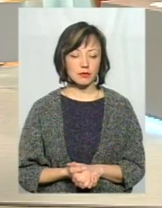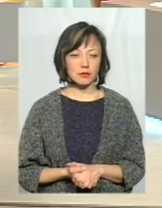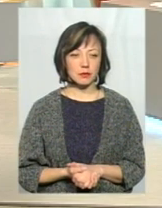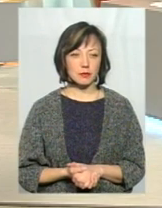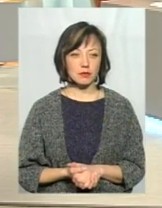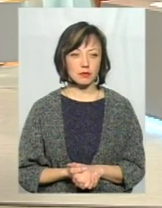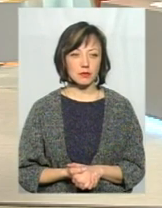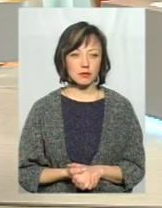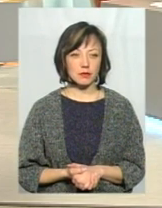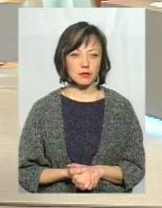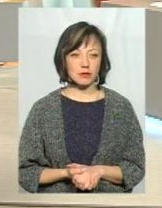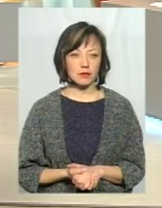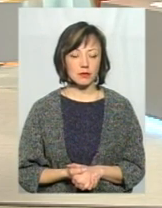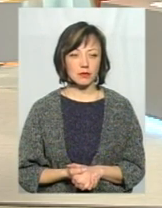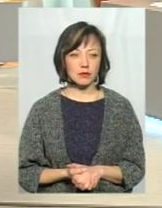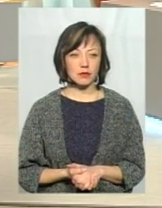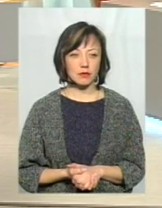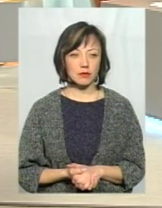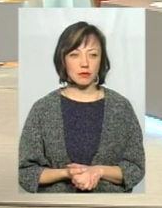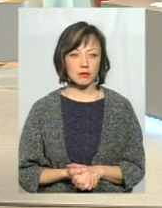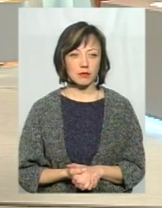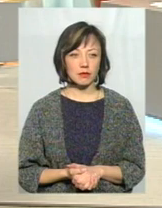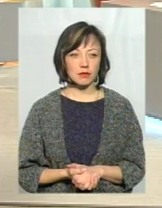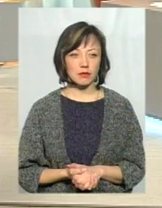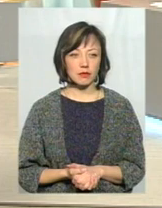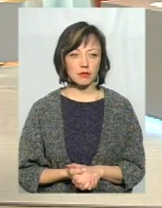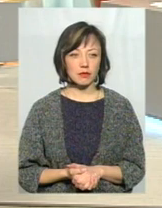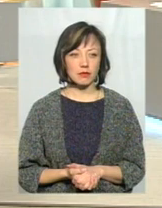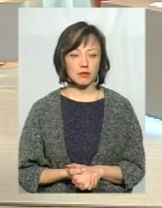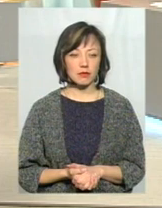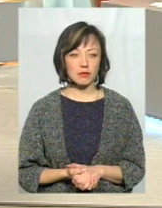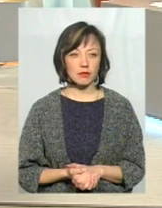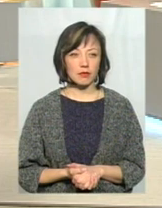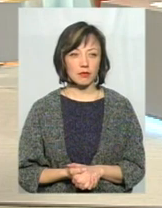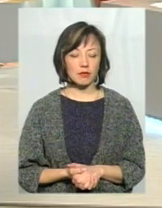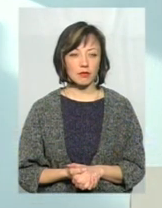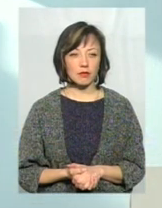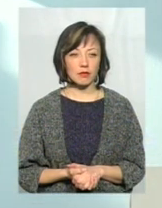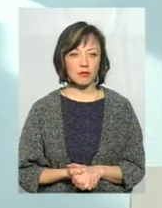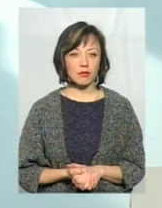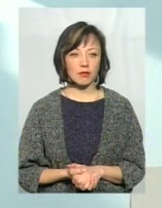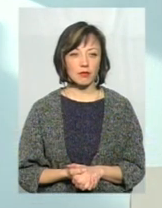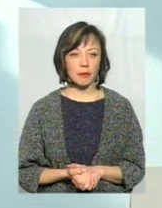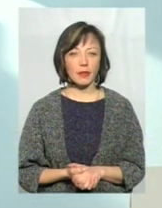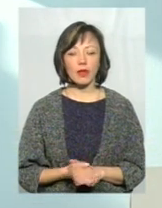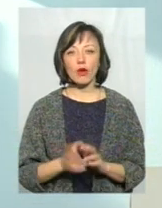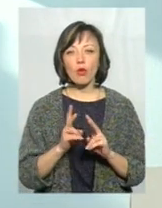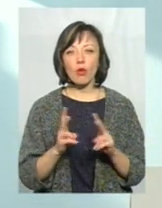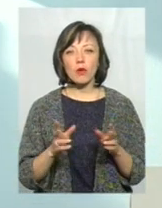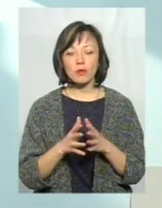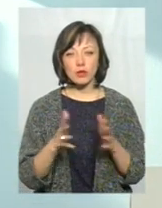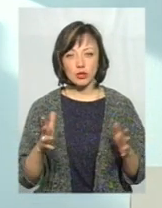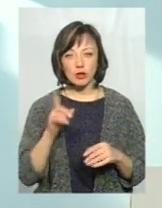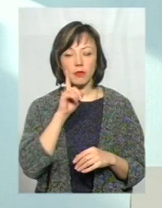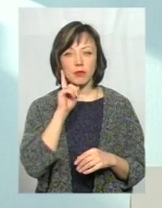Але ж все ж таки, про що говорить статистика? Кого більше в ній? При скоєнні суїцидів